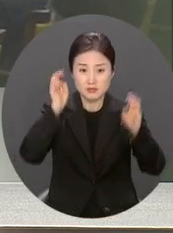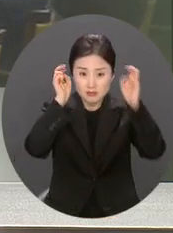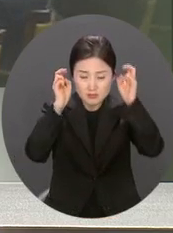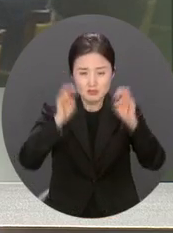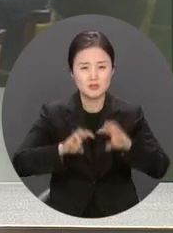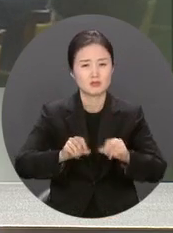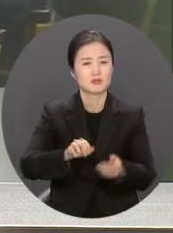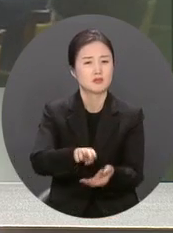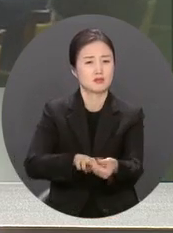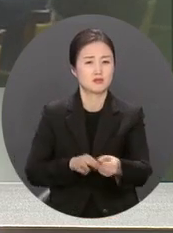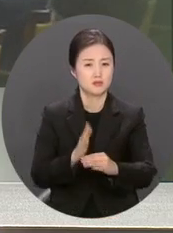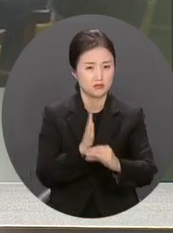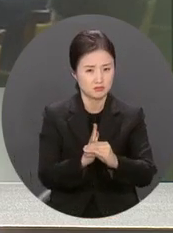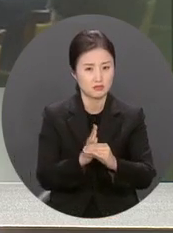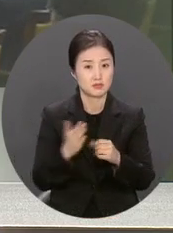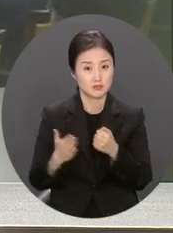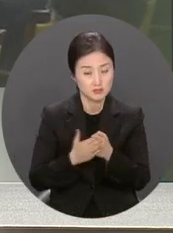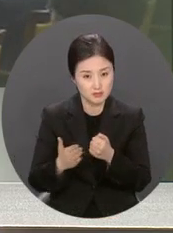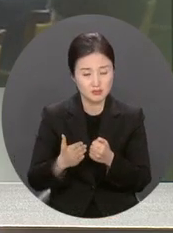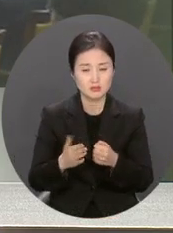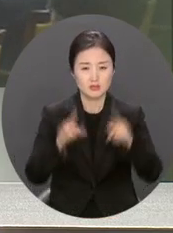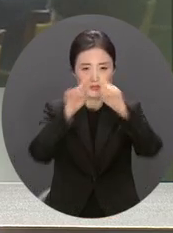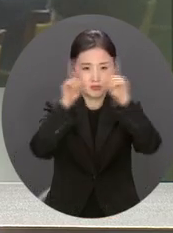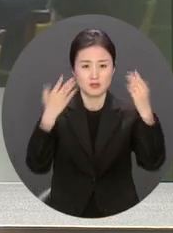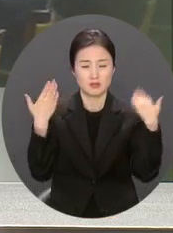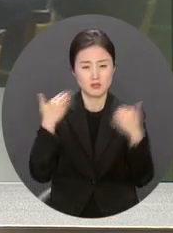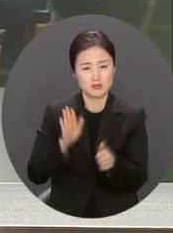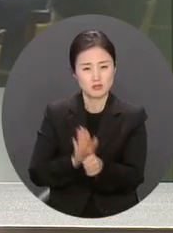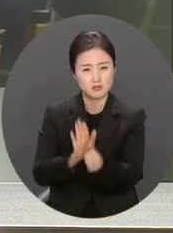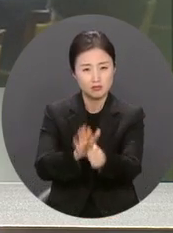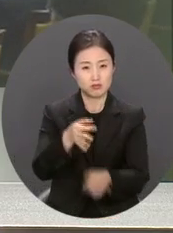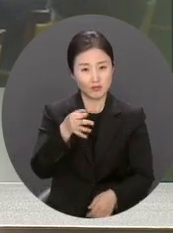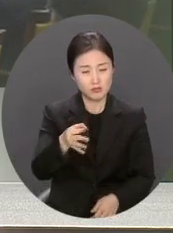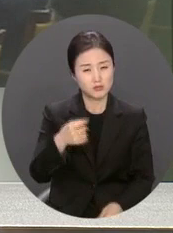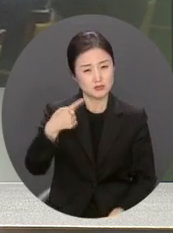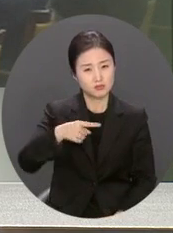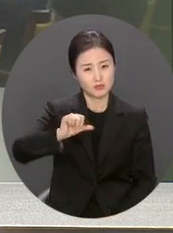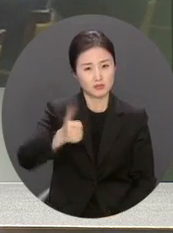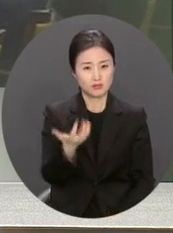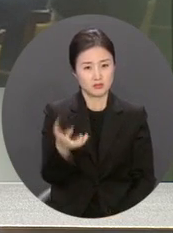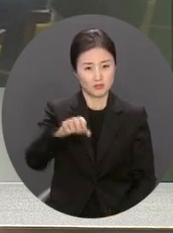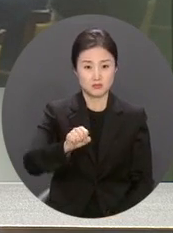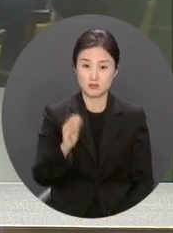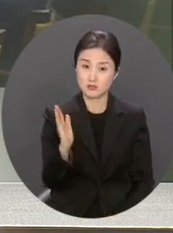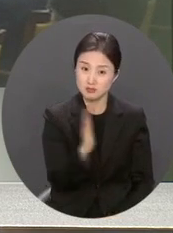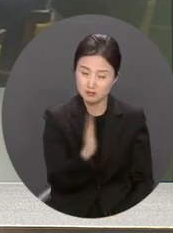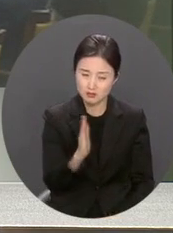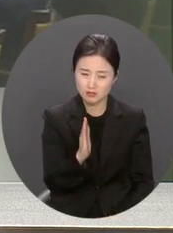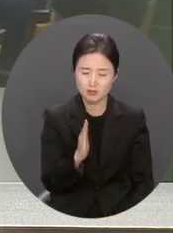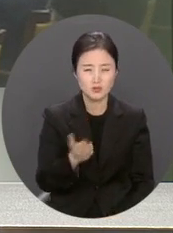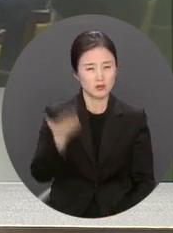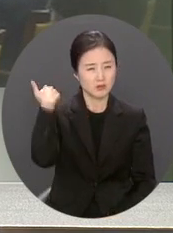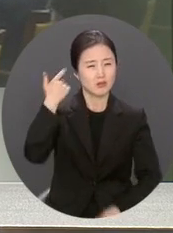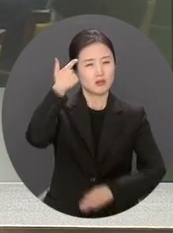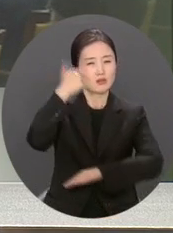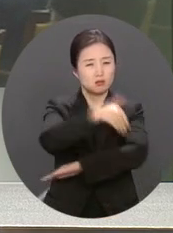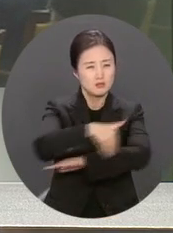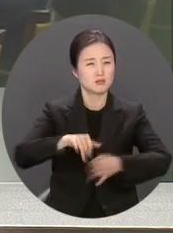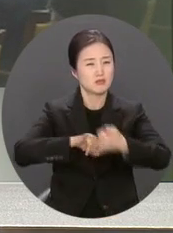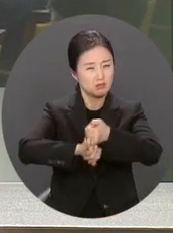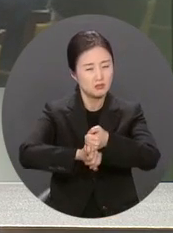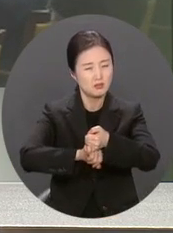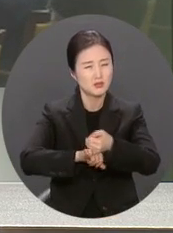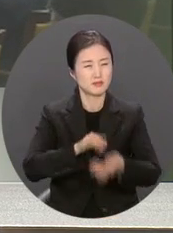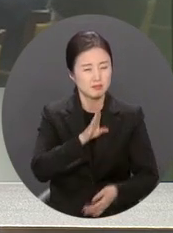상황이라 한국에너지공과대학에 주는 1,500억 원 규모의 출연금 출연도 당초 계획대로 진행되기는